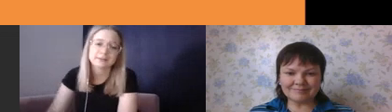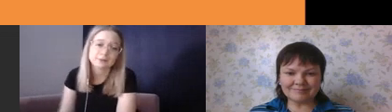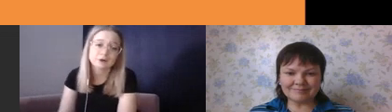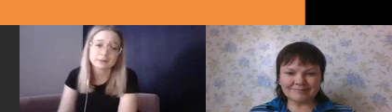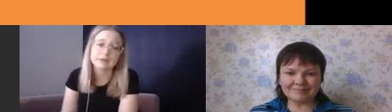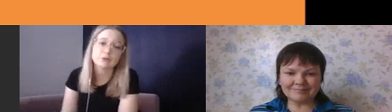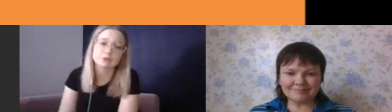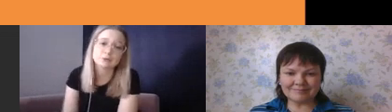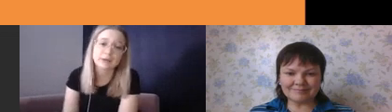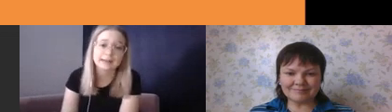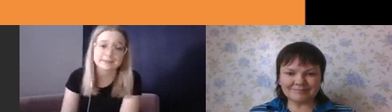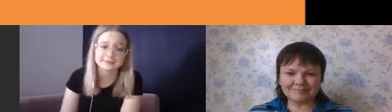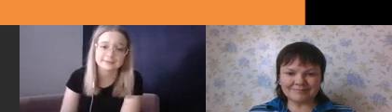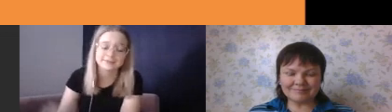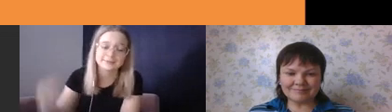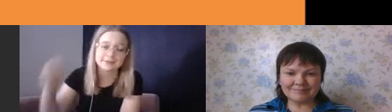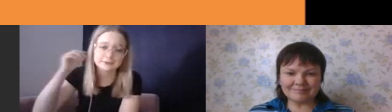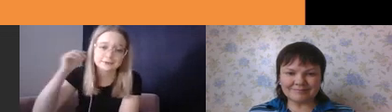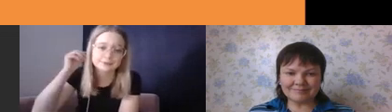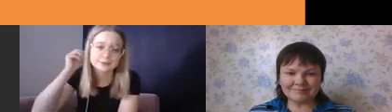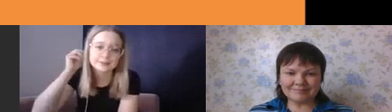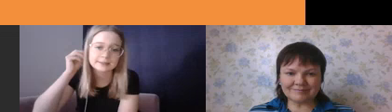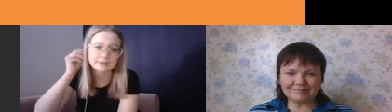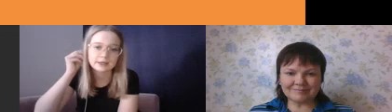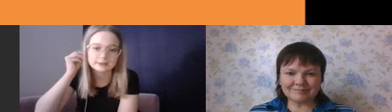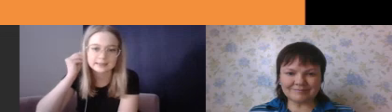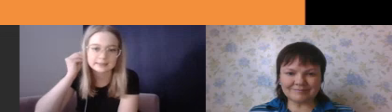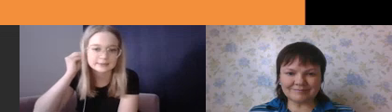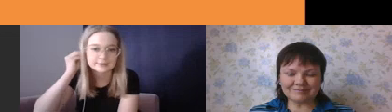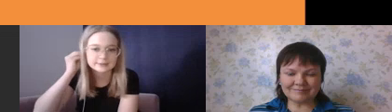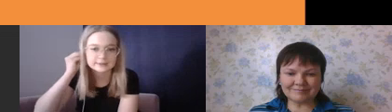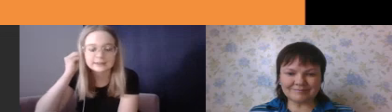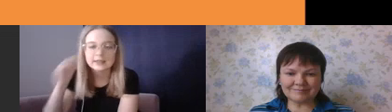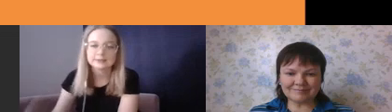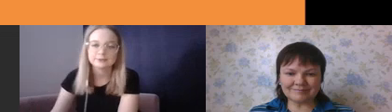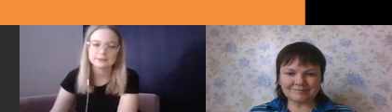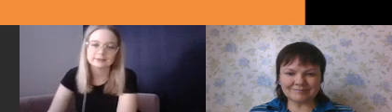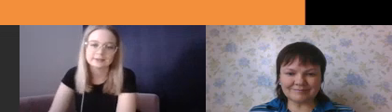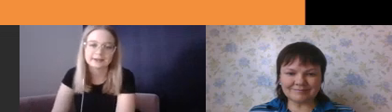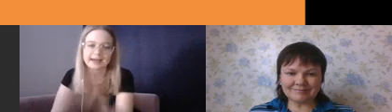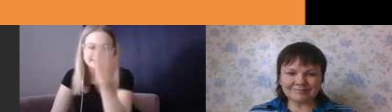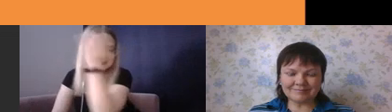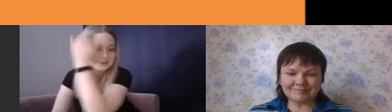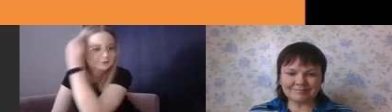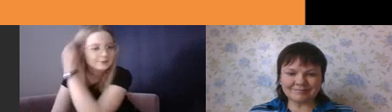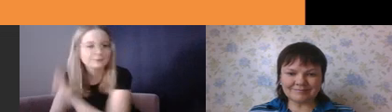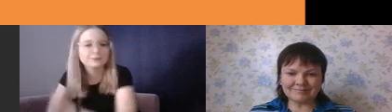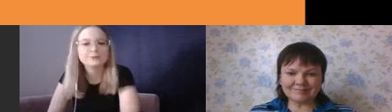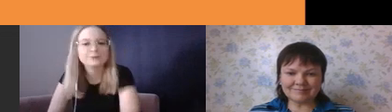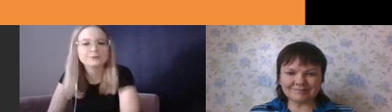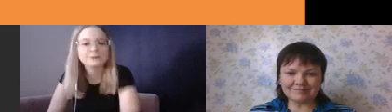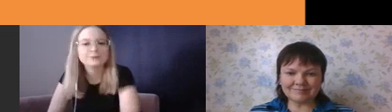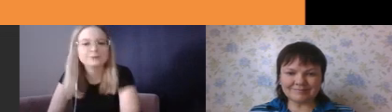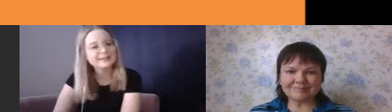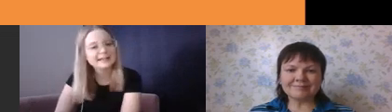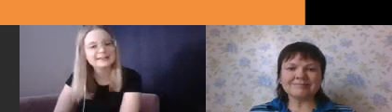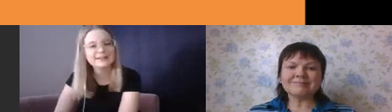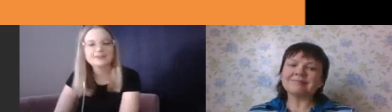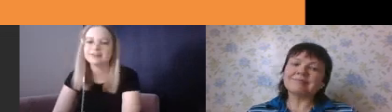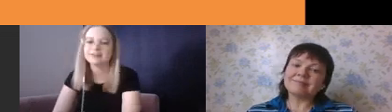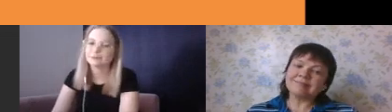jah, võibolla kes tahab rohkem selle korda lugeda, et siin on päris üksi pulki nagu lahti seletatud, et kuidas seda karjääri siis näeks kujundada,